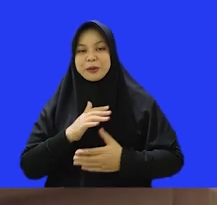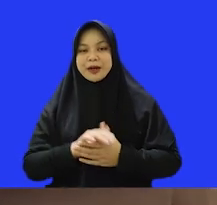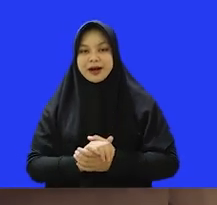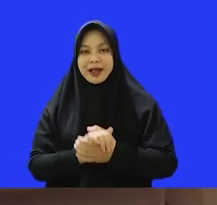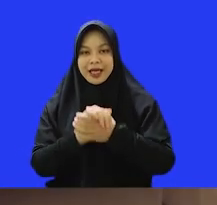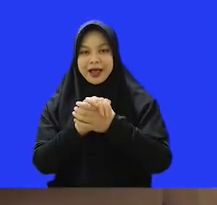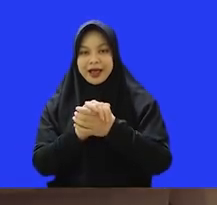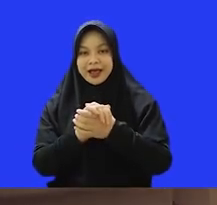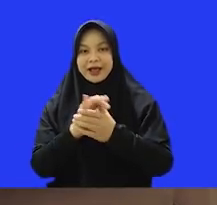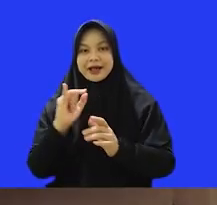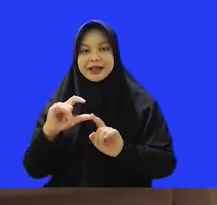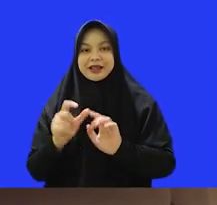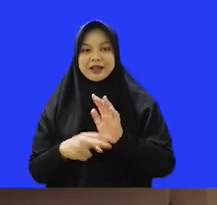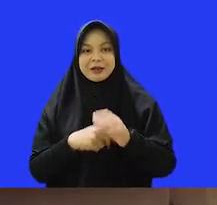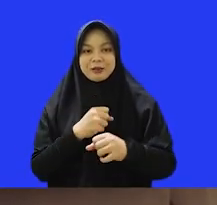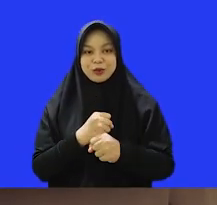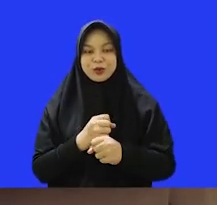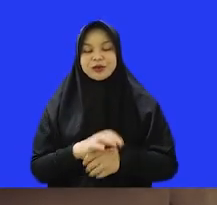Saya Ipung.